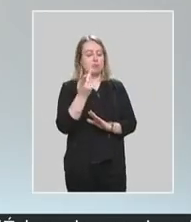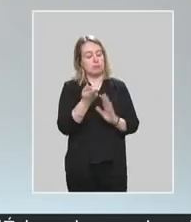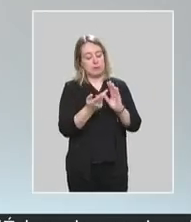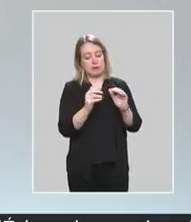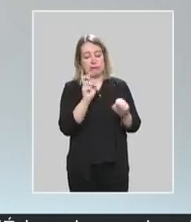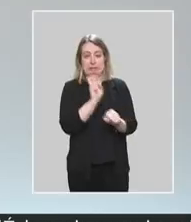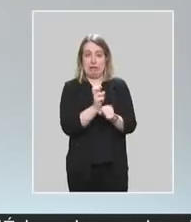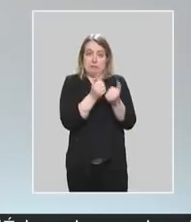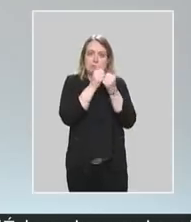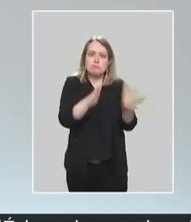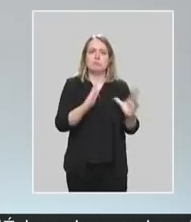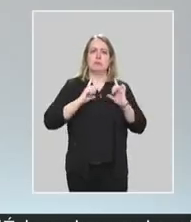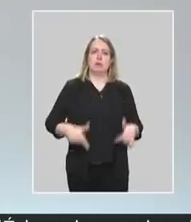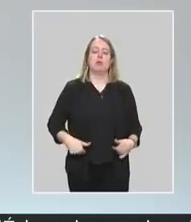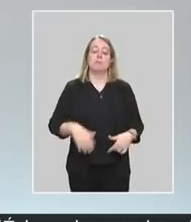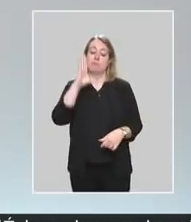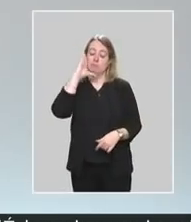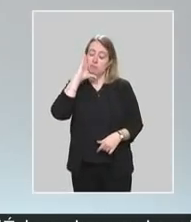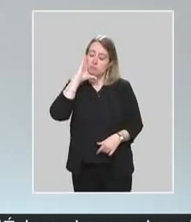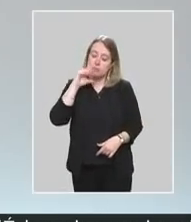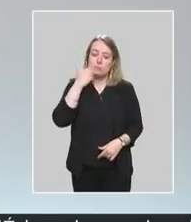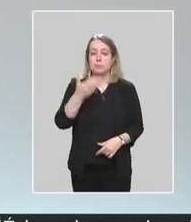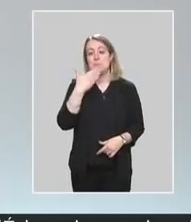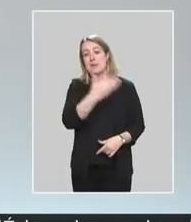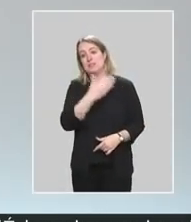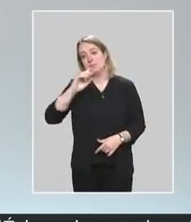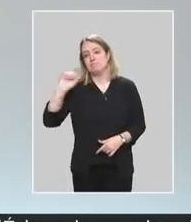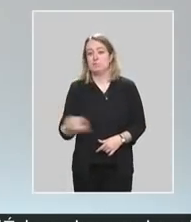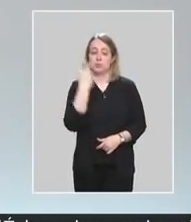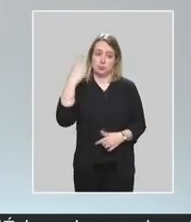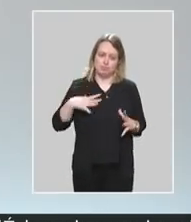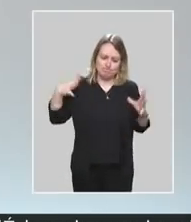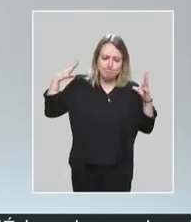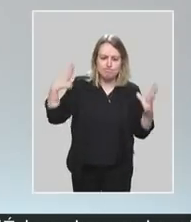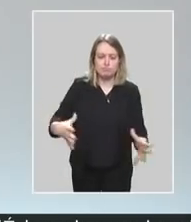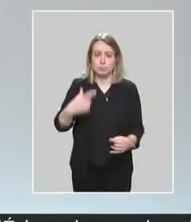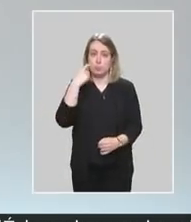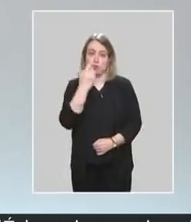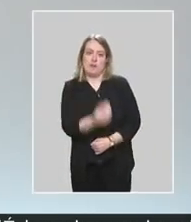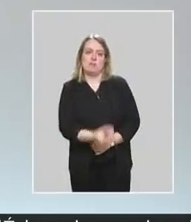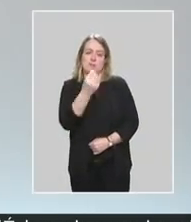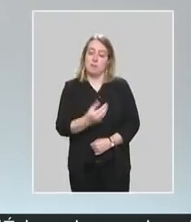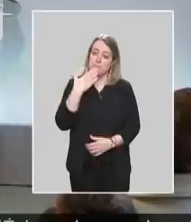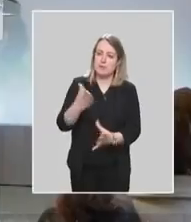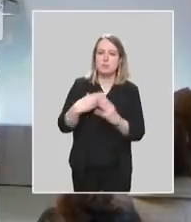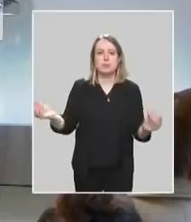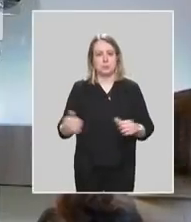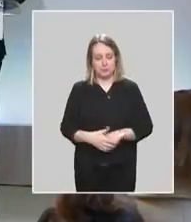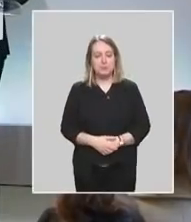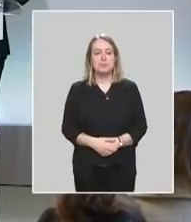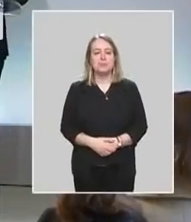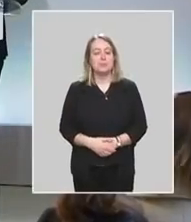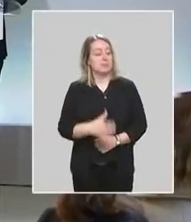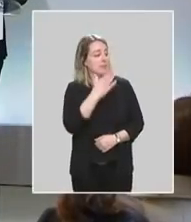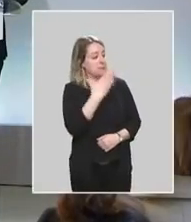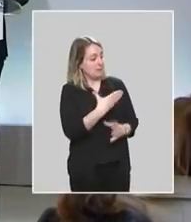donc, au nom de l'intérêt des enfants, je veux remercier toutes et tous pour la mobilisation que tout cela va requérir. Je vous remercie. Merci